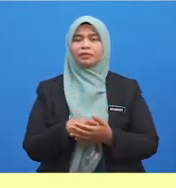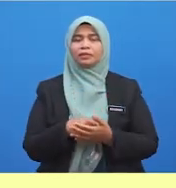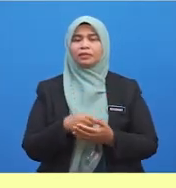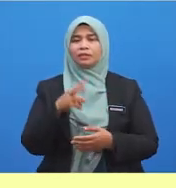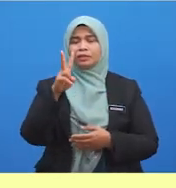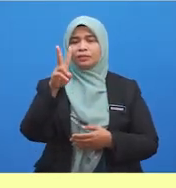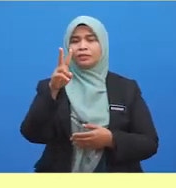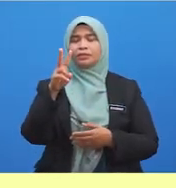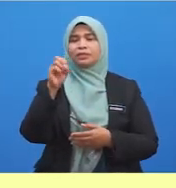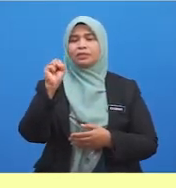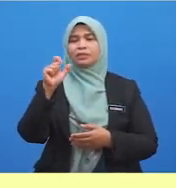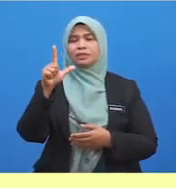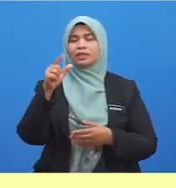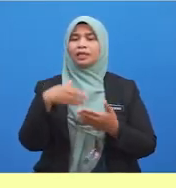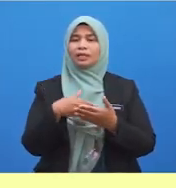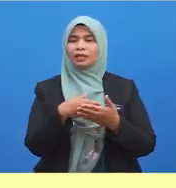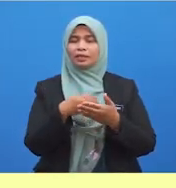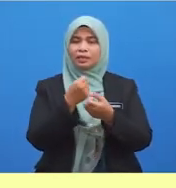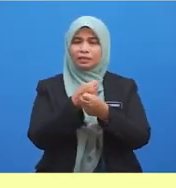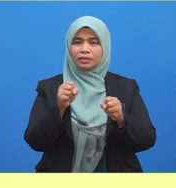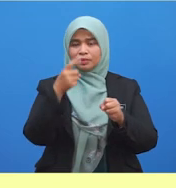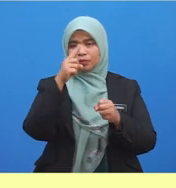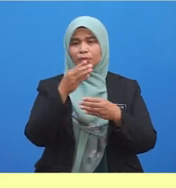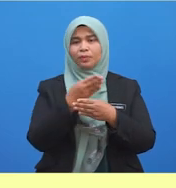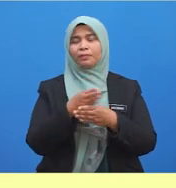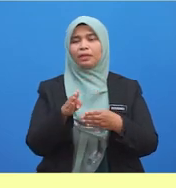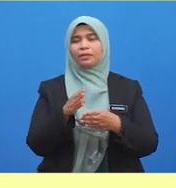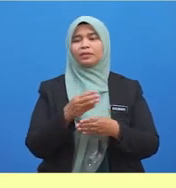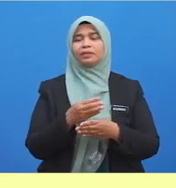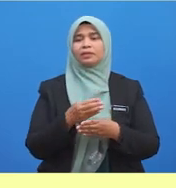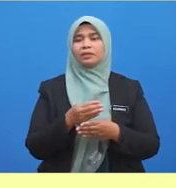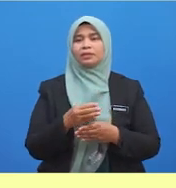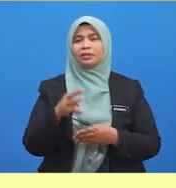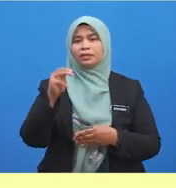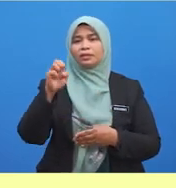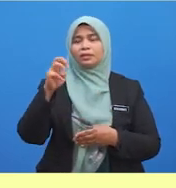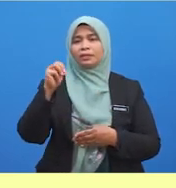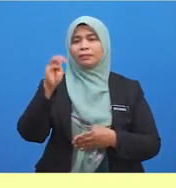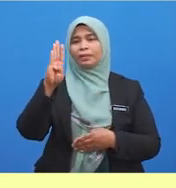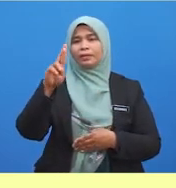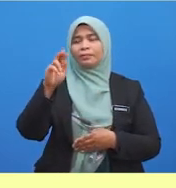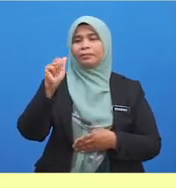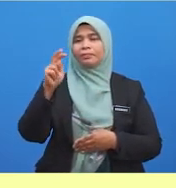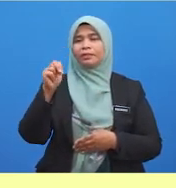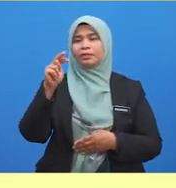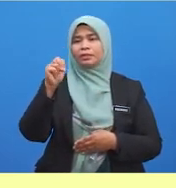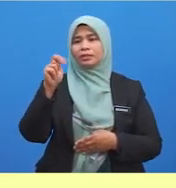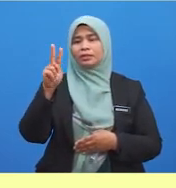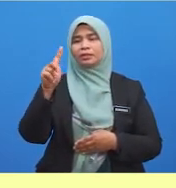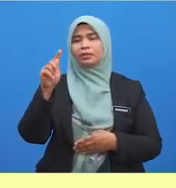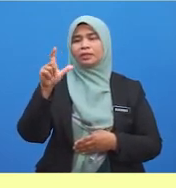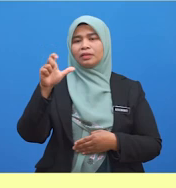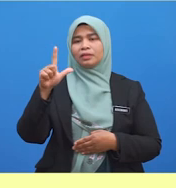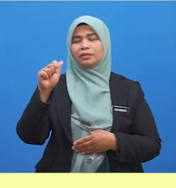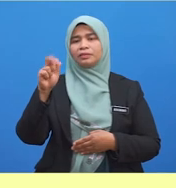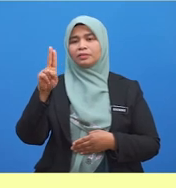peringkat ini, dua sel anak bersedia untuk membahagi. Membran nukleus dan